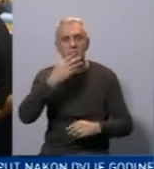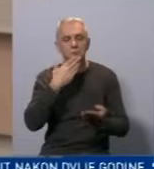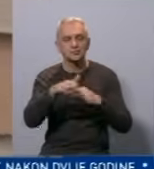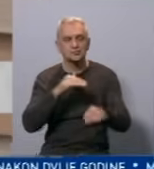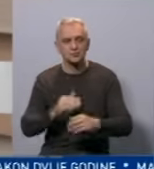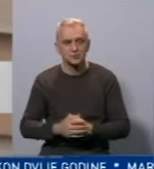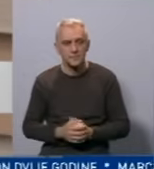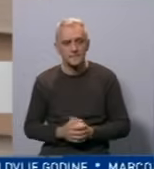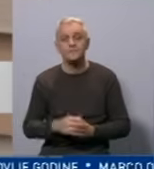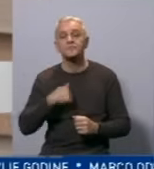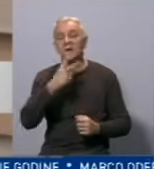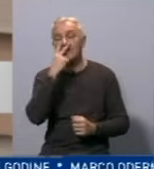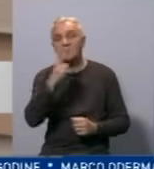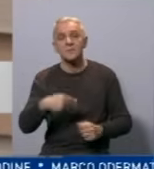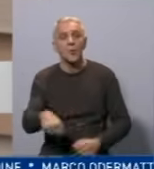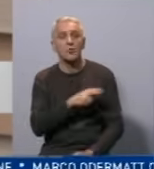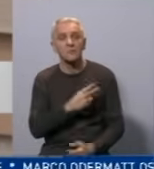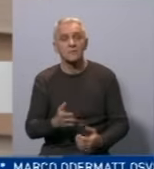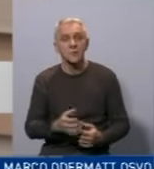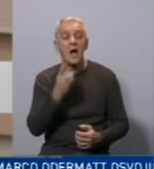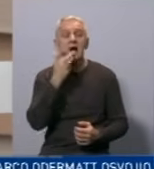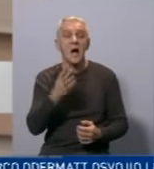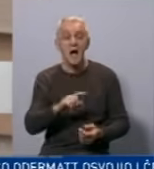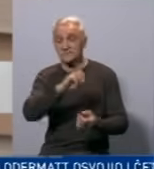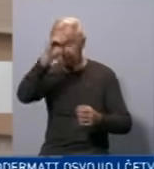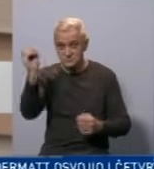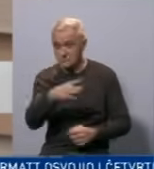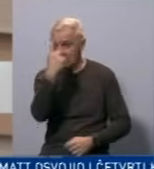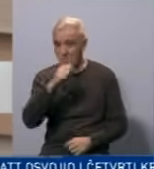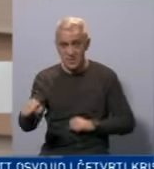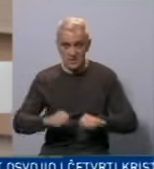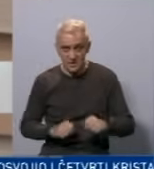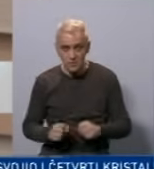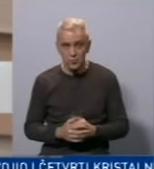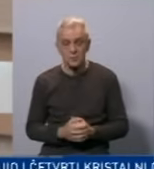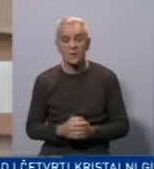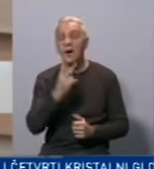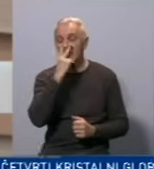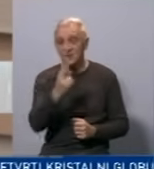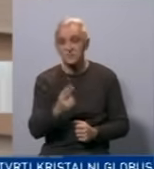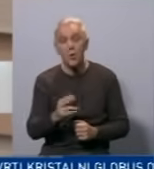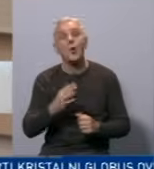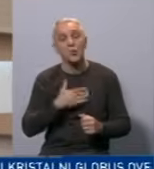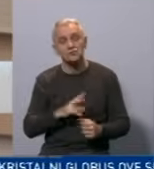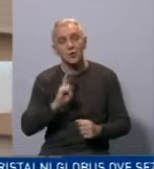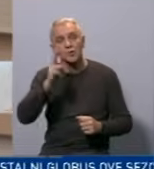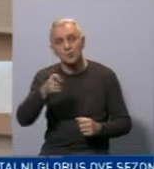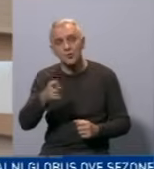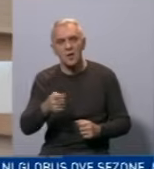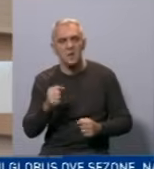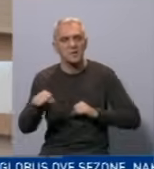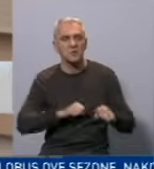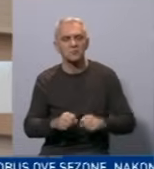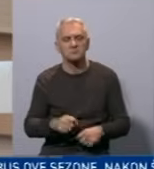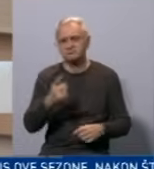skupštini. Da vidimo odgovornost. Pa kad se smijeni jedan direktor, vidjet ćemo da li će se drugi tako nonšalantno